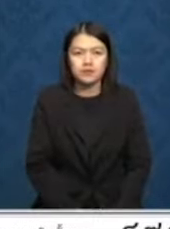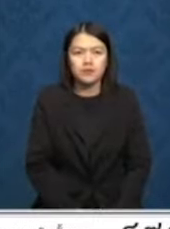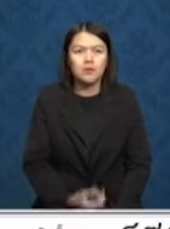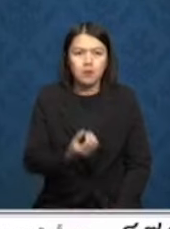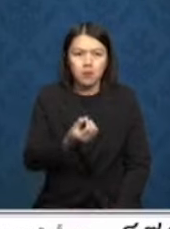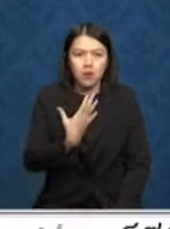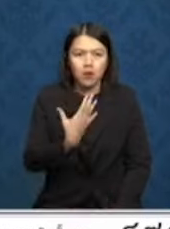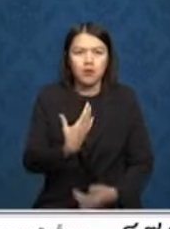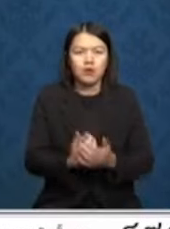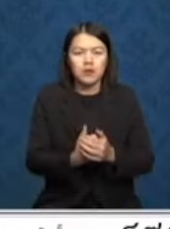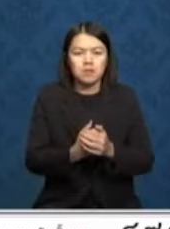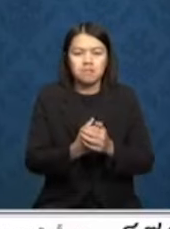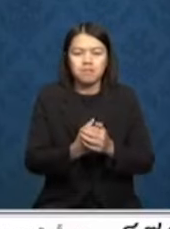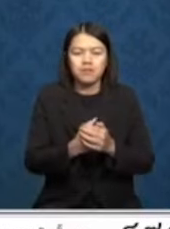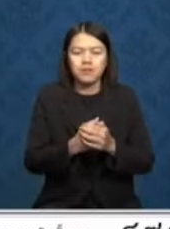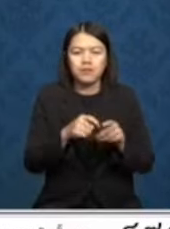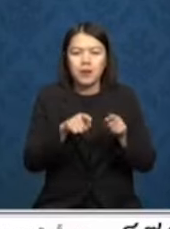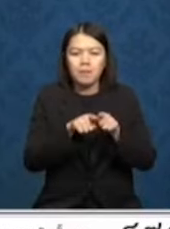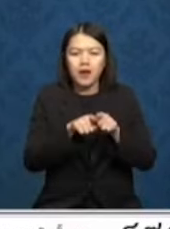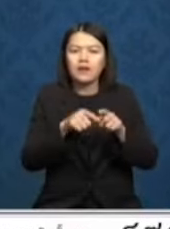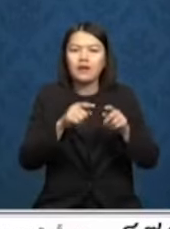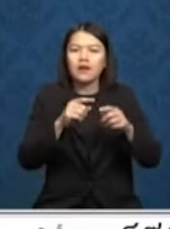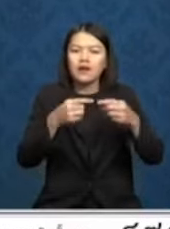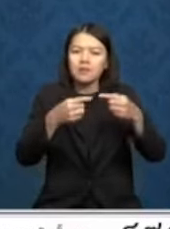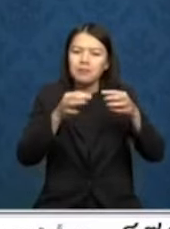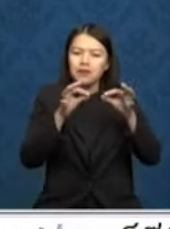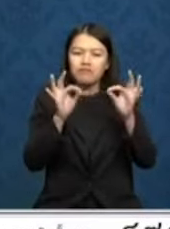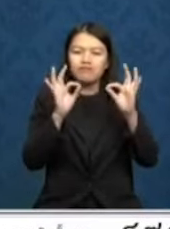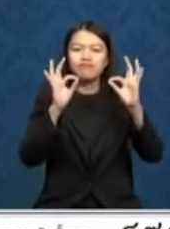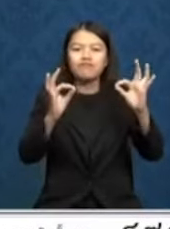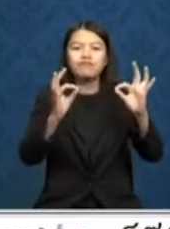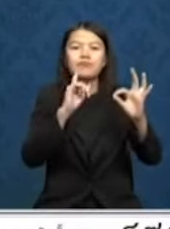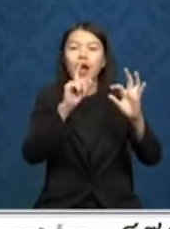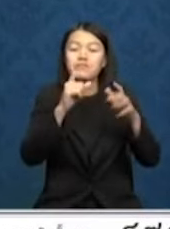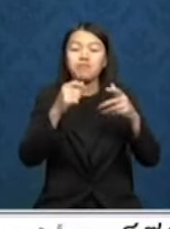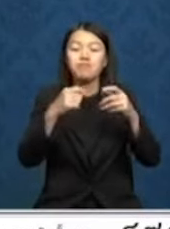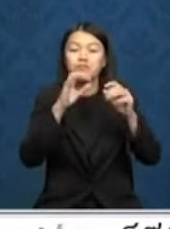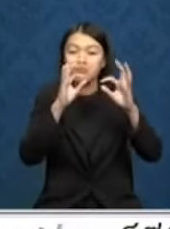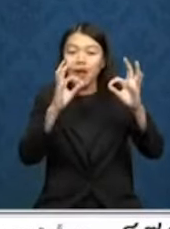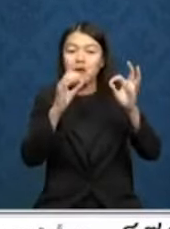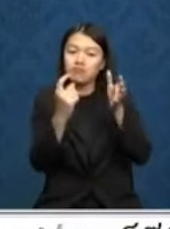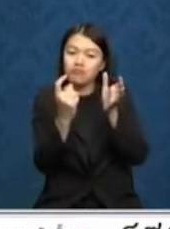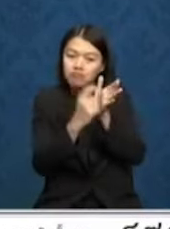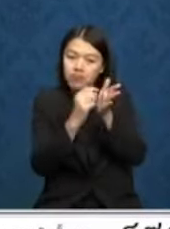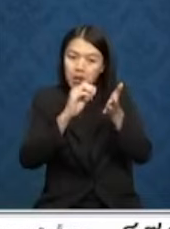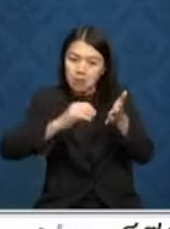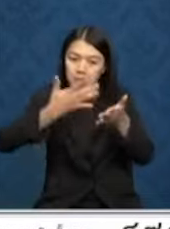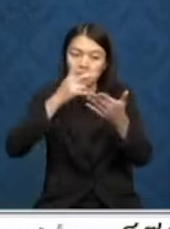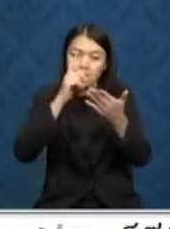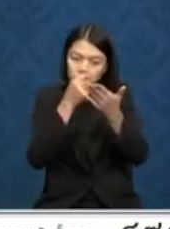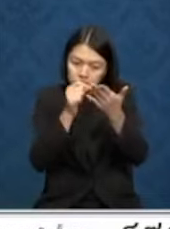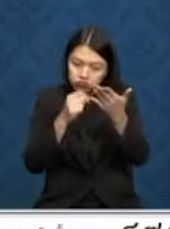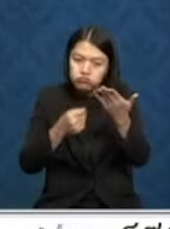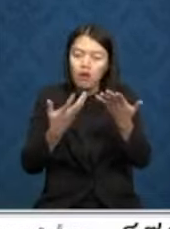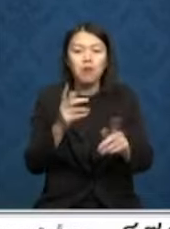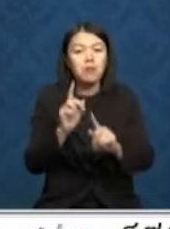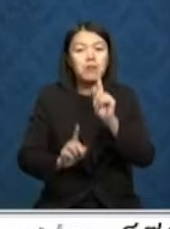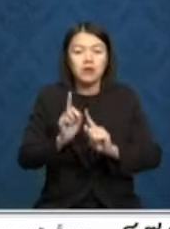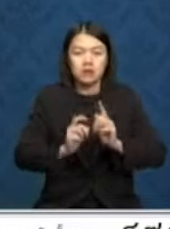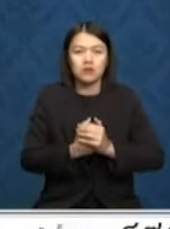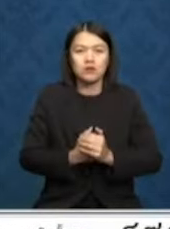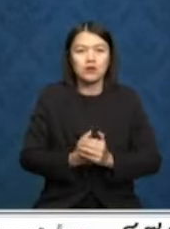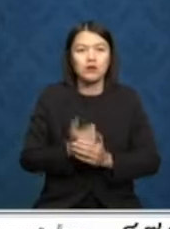มาว่าอาจจะทำเป็นเซอร์เวย์ออนไลน์นะคะก็คือแบบสอบถามออนไลน์แต่ทีนี้ค่ะท่านประธานเรื่องมันเป็นอย่